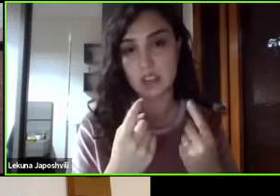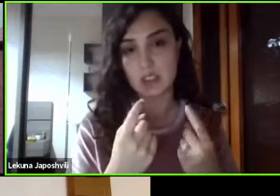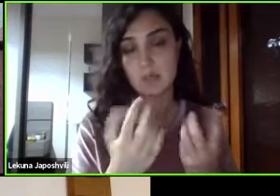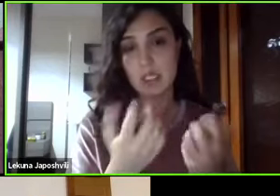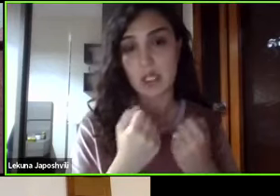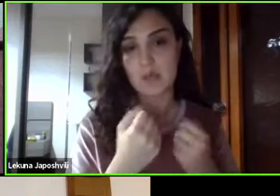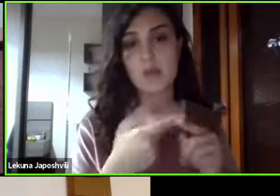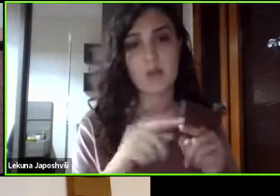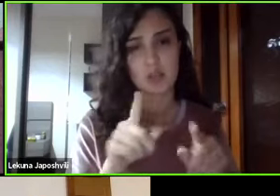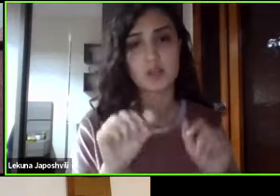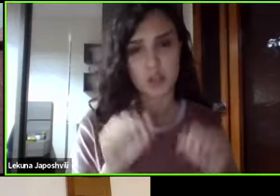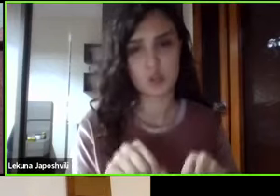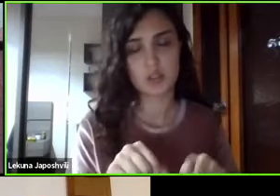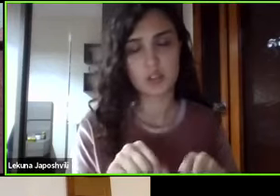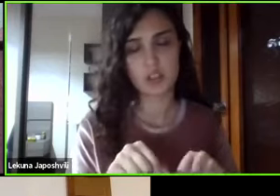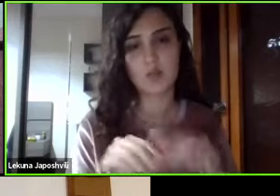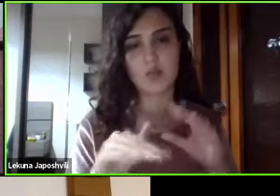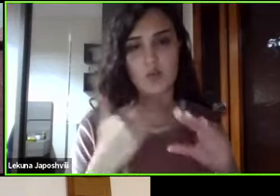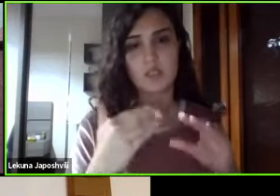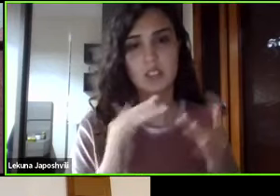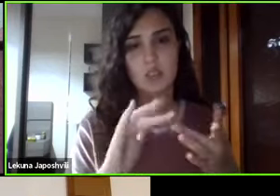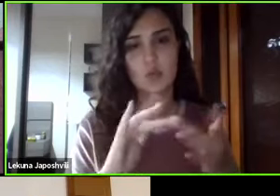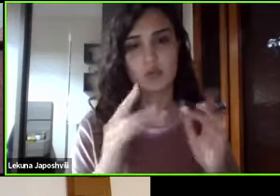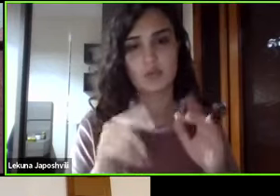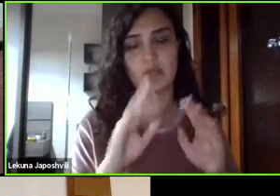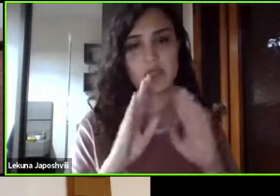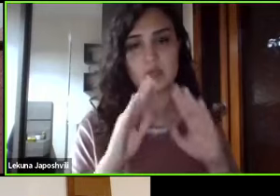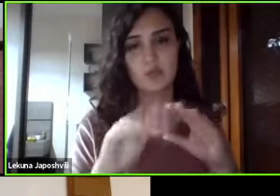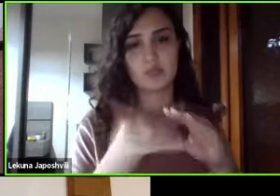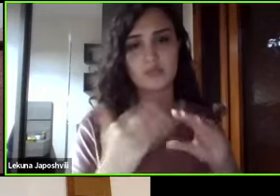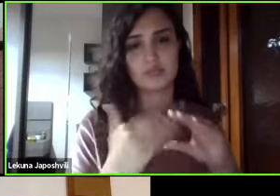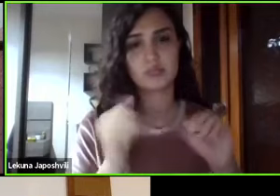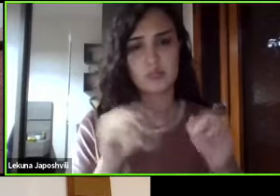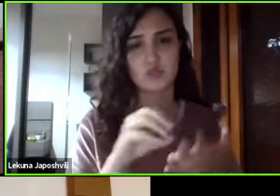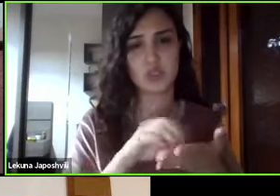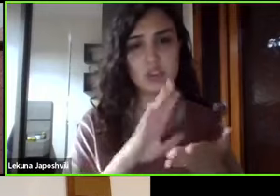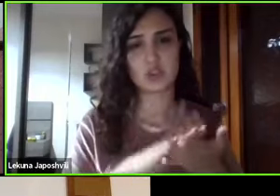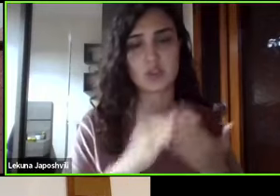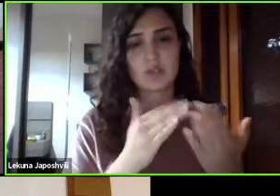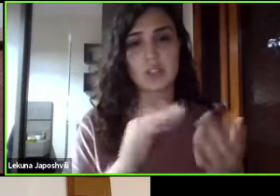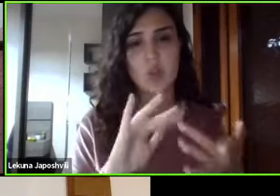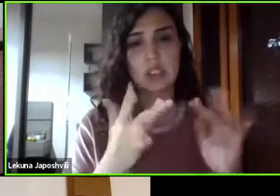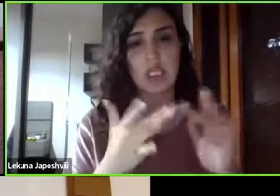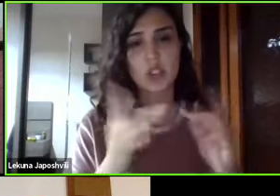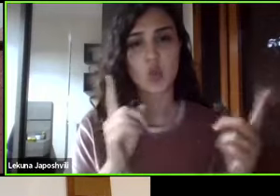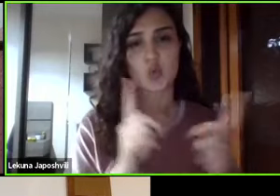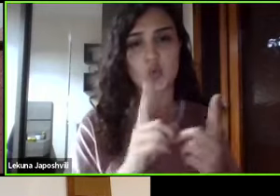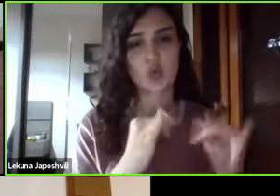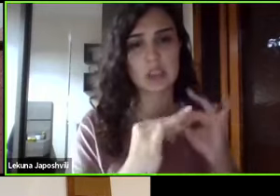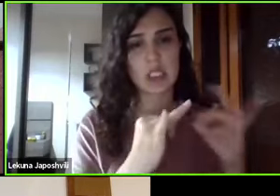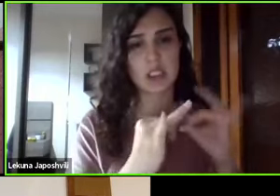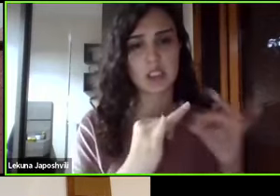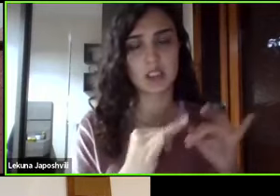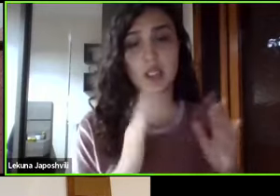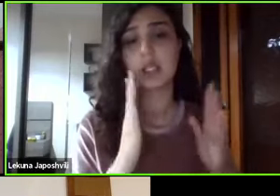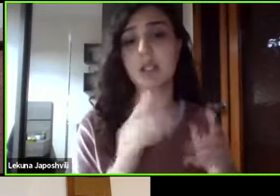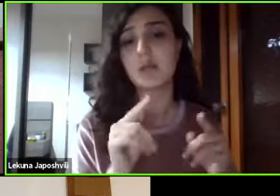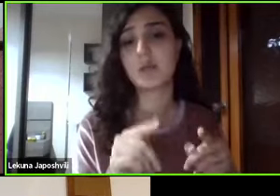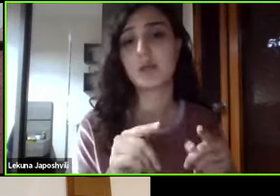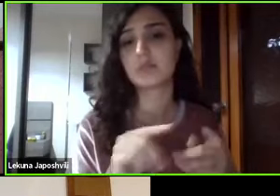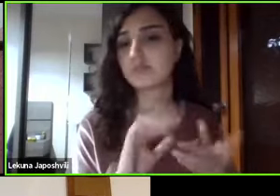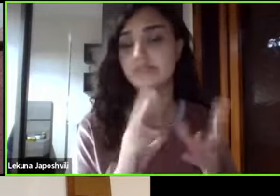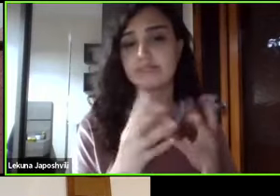მათ შეუძლიათ მოგწერონ Facebook გვერდზე და ჩანიშნონ თქვენთან ონლაინ კონსულტაცია, რომელიც იქნება